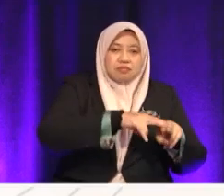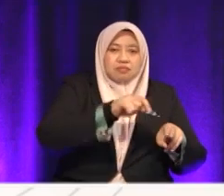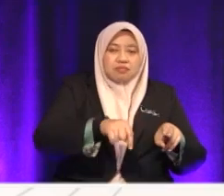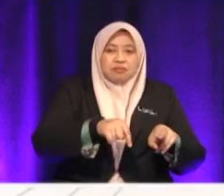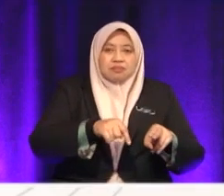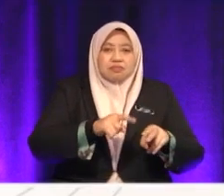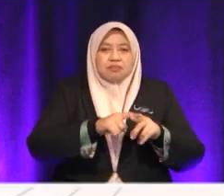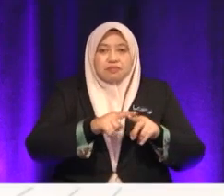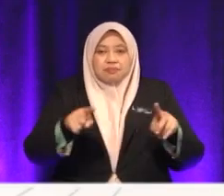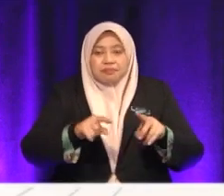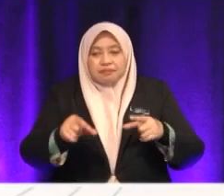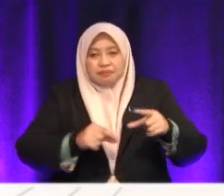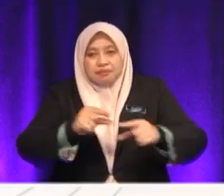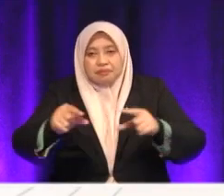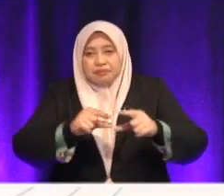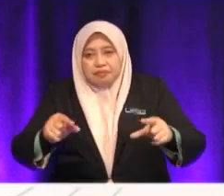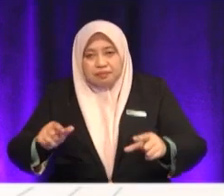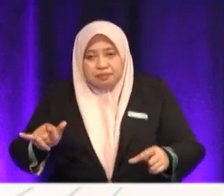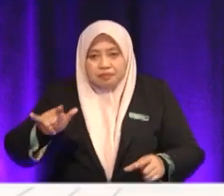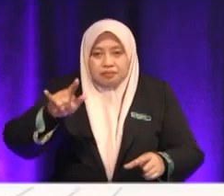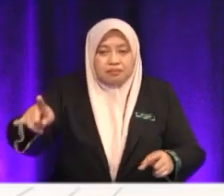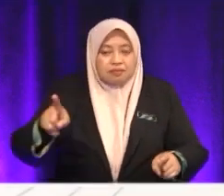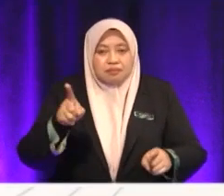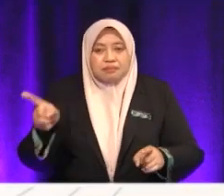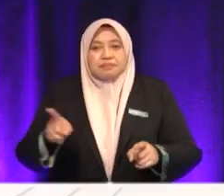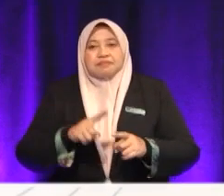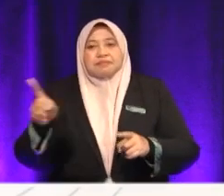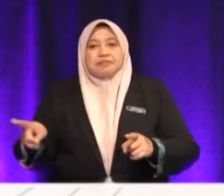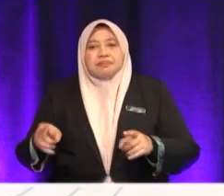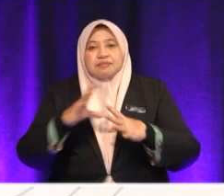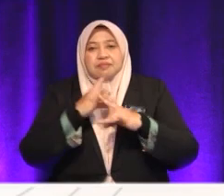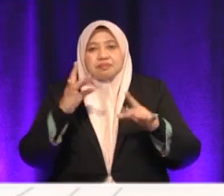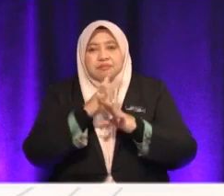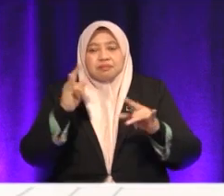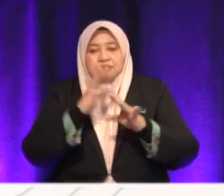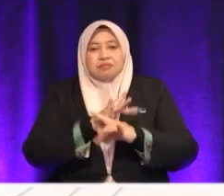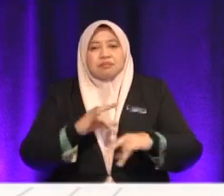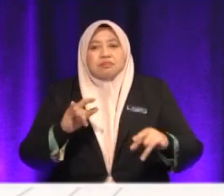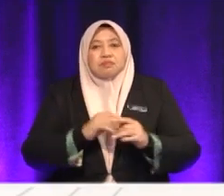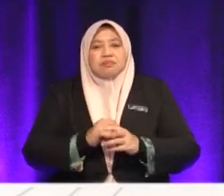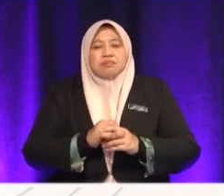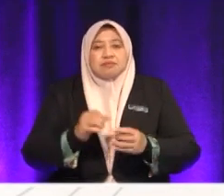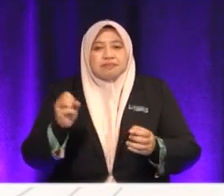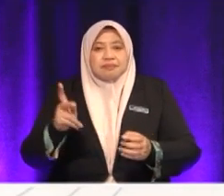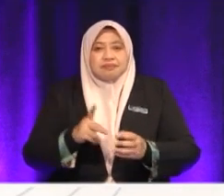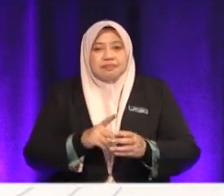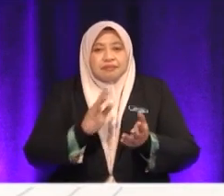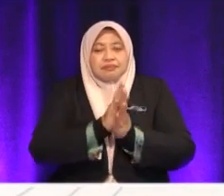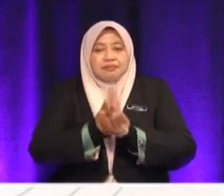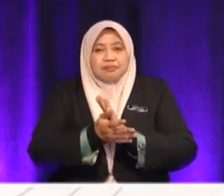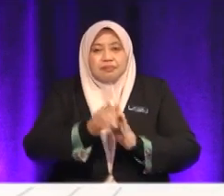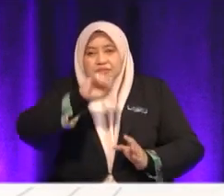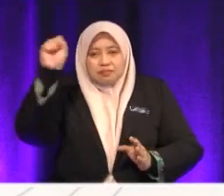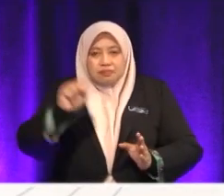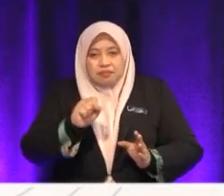pasti dia bergerak jalan terbang pergi ke Sarawak nih Oke jadi soal